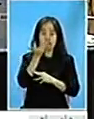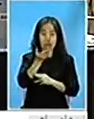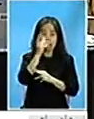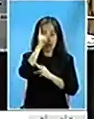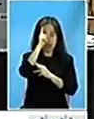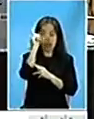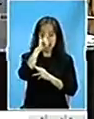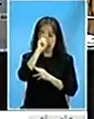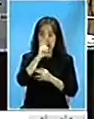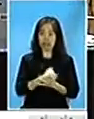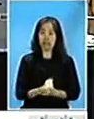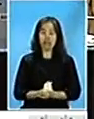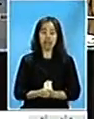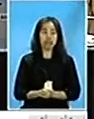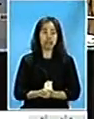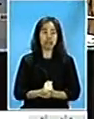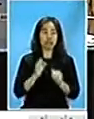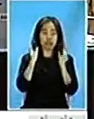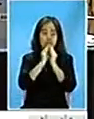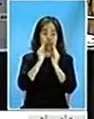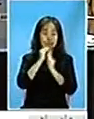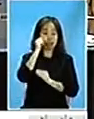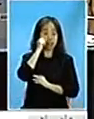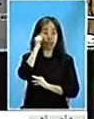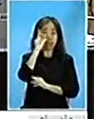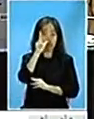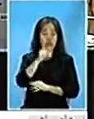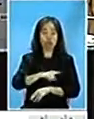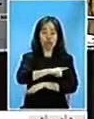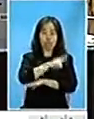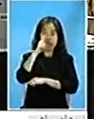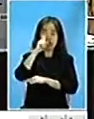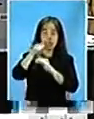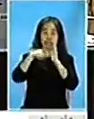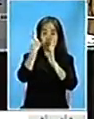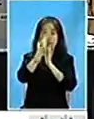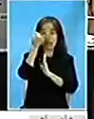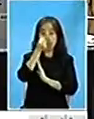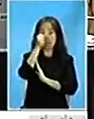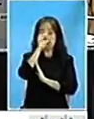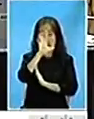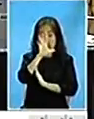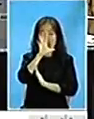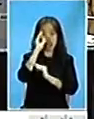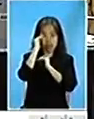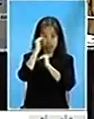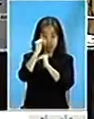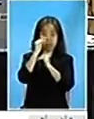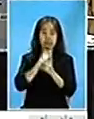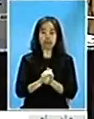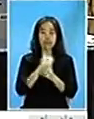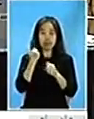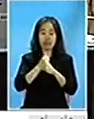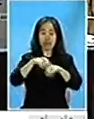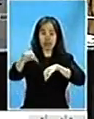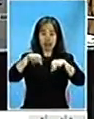จุรินทร์ครับเราประชุม3วันเนี่ยวันละ15ชั่วโมงเอาวันละ15ชั่วโมงเป็นตัวตั้งแล้วให้บริห